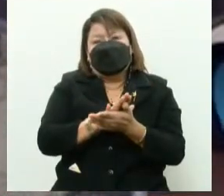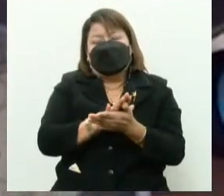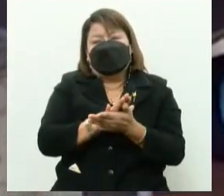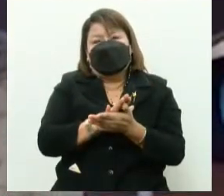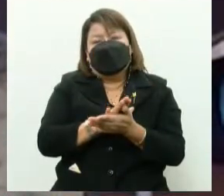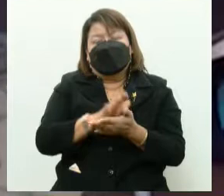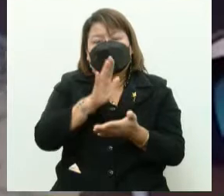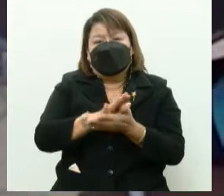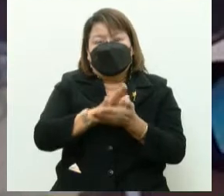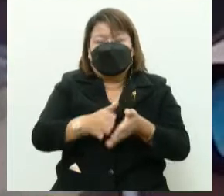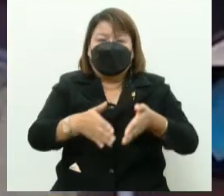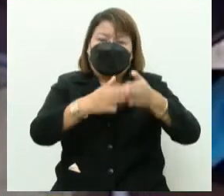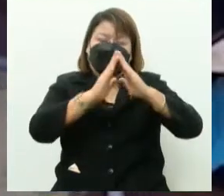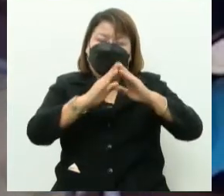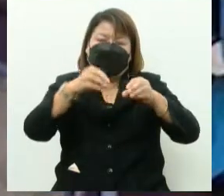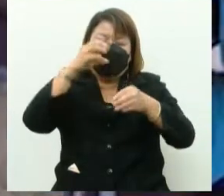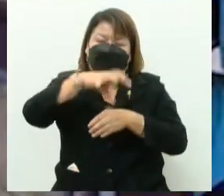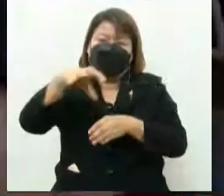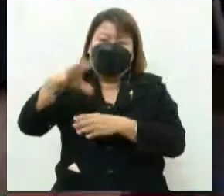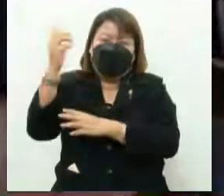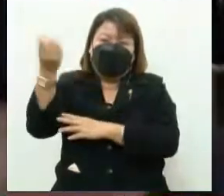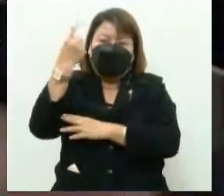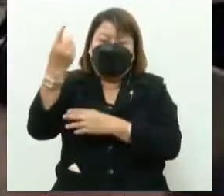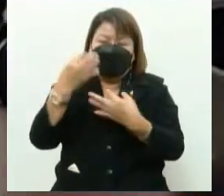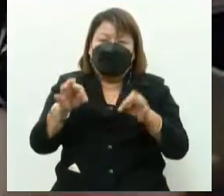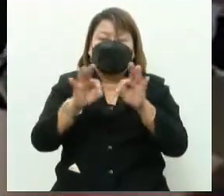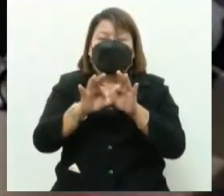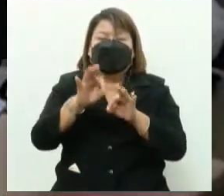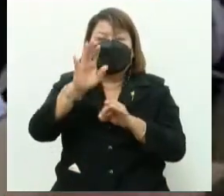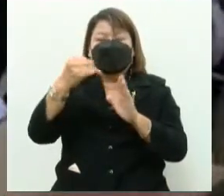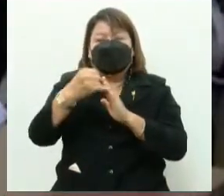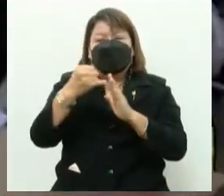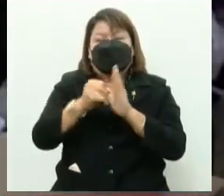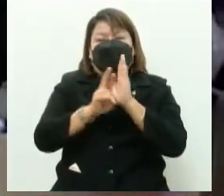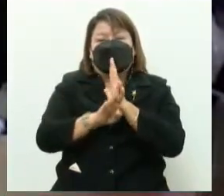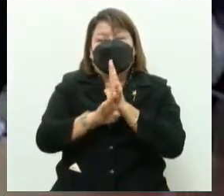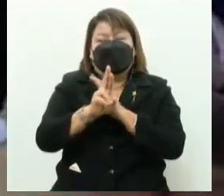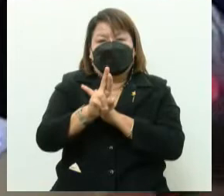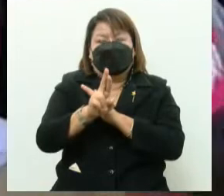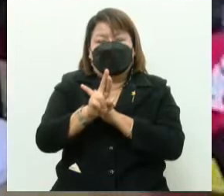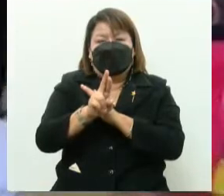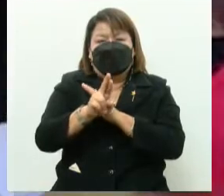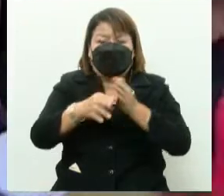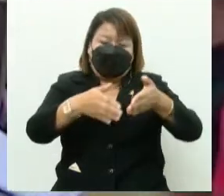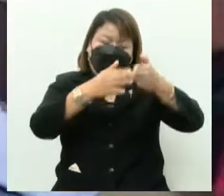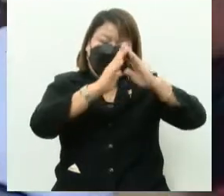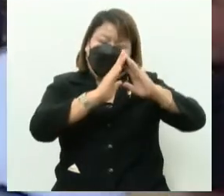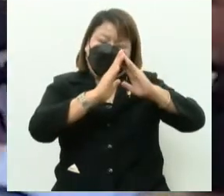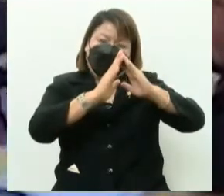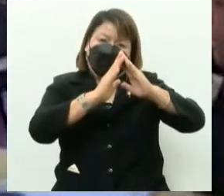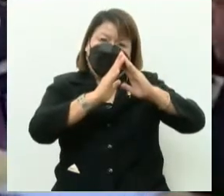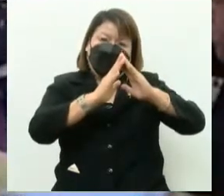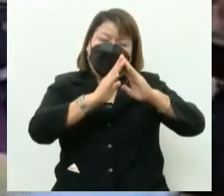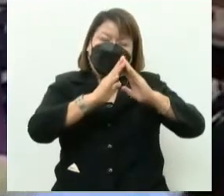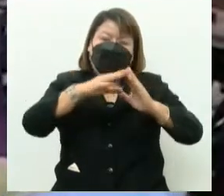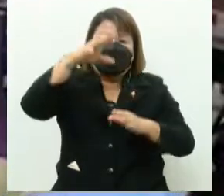ซึ่งโรงเรียนตั้งอยู่ในแหล่งท่องเที่ยวที่สำคัญของจังหวัดบุรีรัมย์เช่นปราสาทหินเมืองต่ำกุฏิฤ